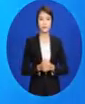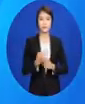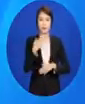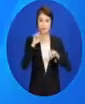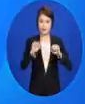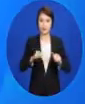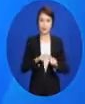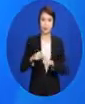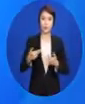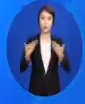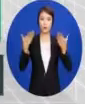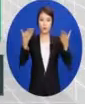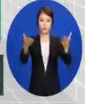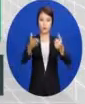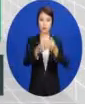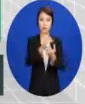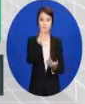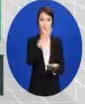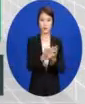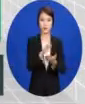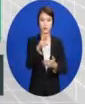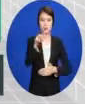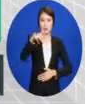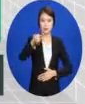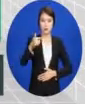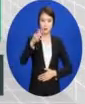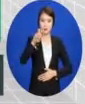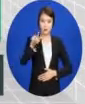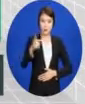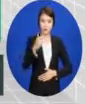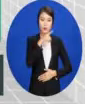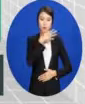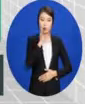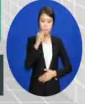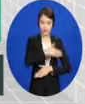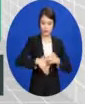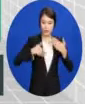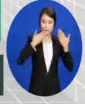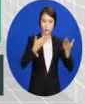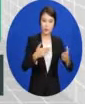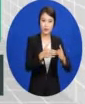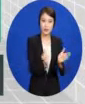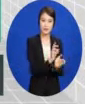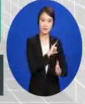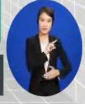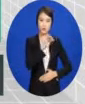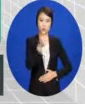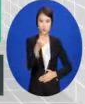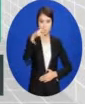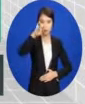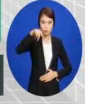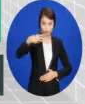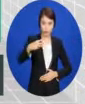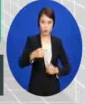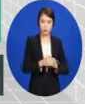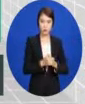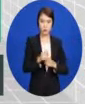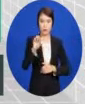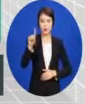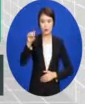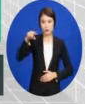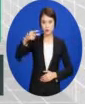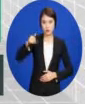다음은 생생정보입니다. 천안시 병천면 노인자원봉사단체인 횃불 회원 23명은 11일